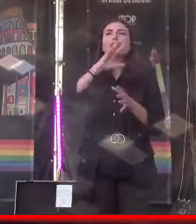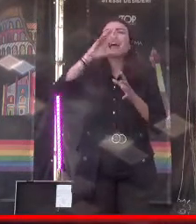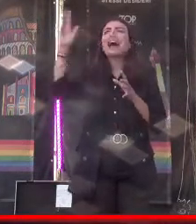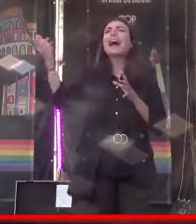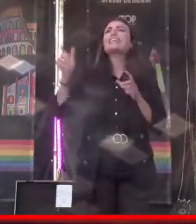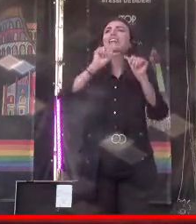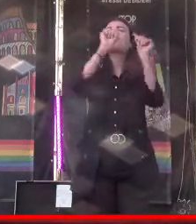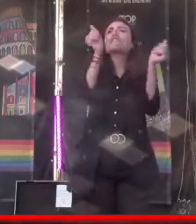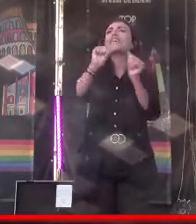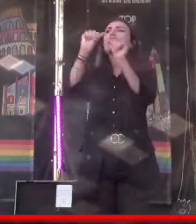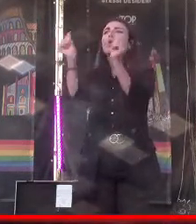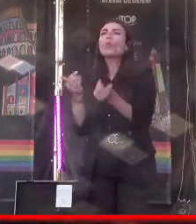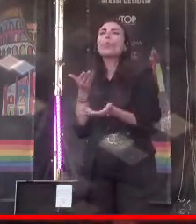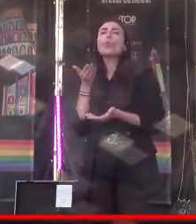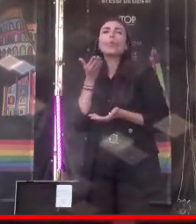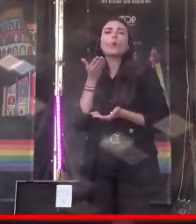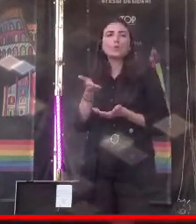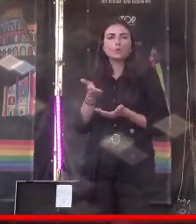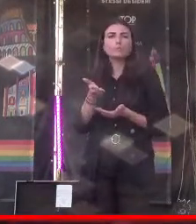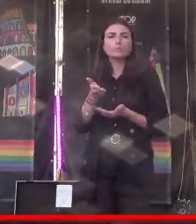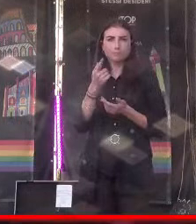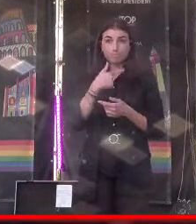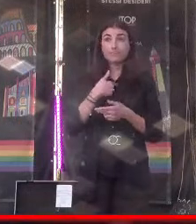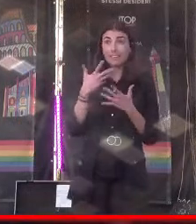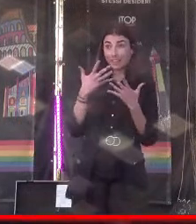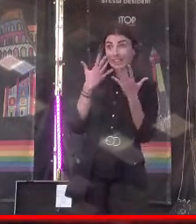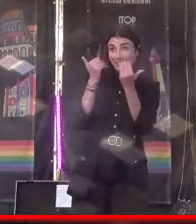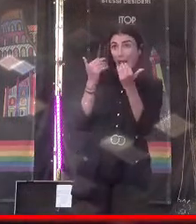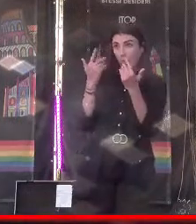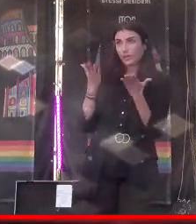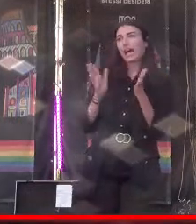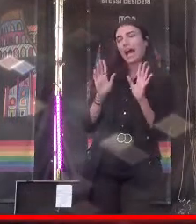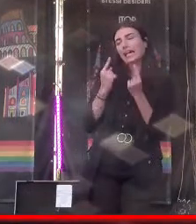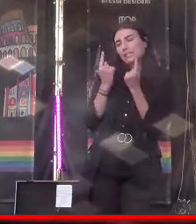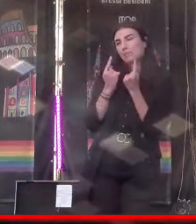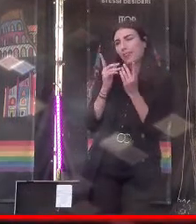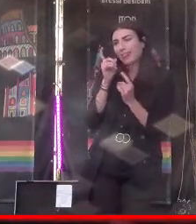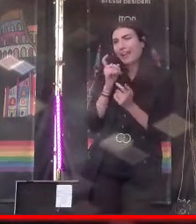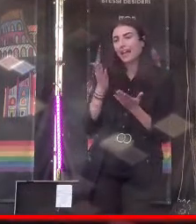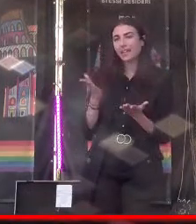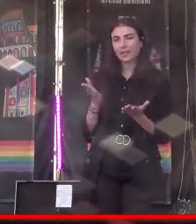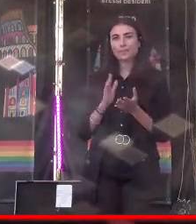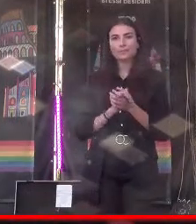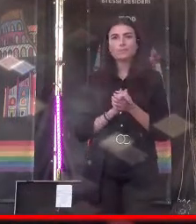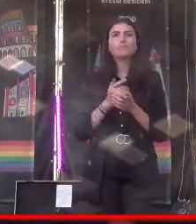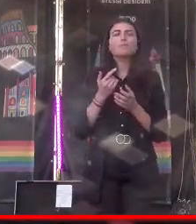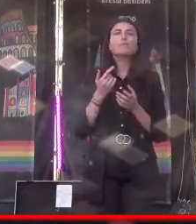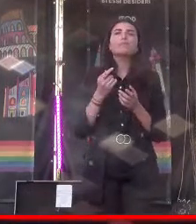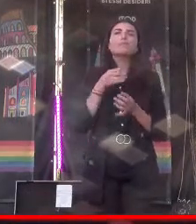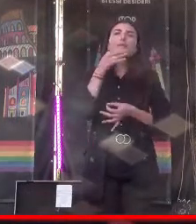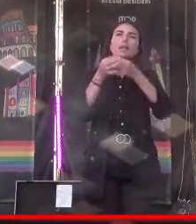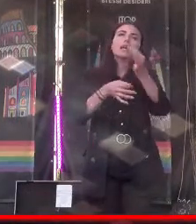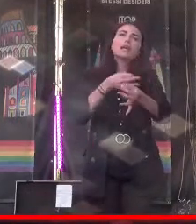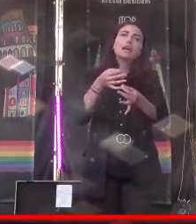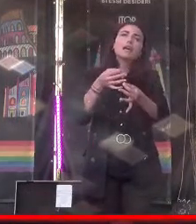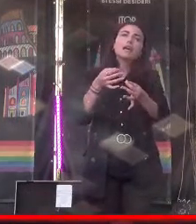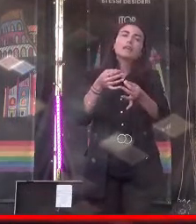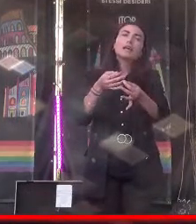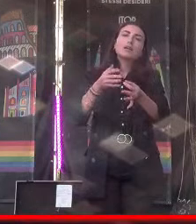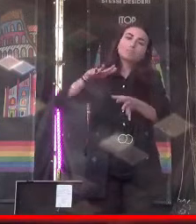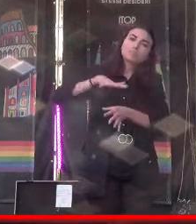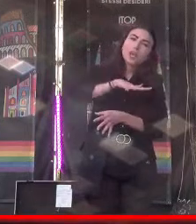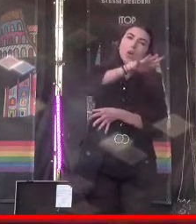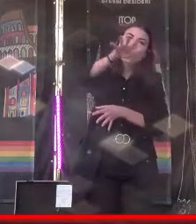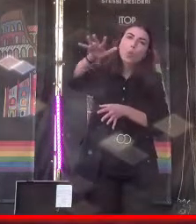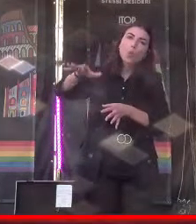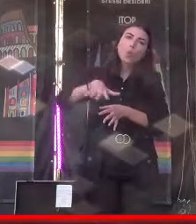capiscono niente dobbiamo lasciare pure la parola agli altri, ora ti faccio salutare. Quindi non stiamo qui certo a fare, non è questo il luogo per